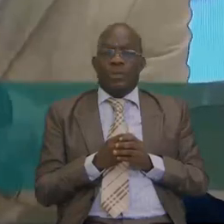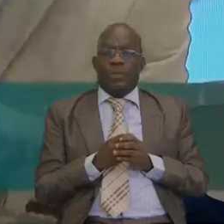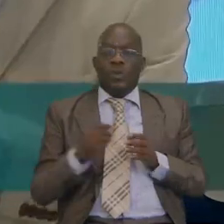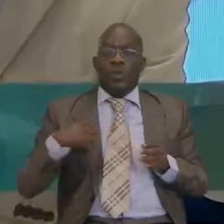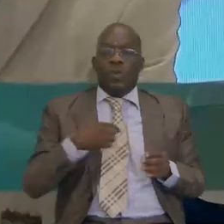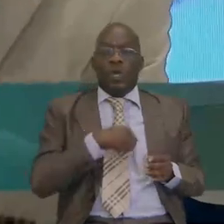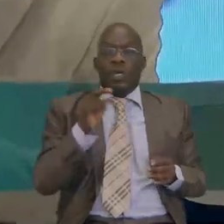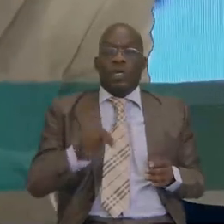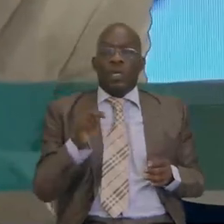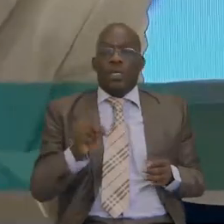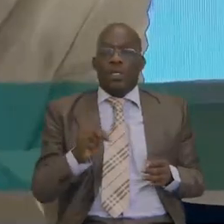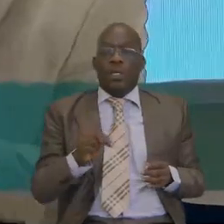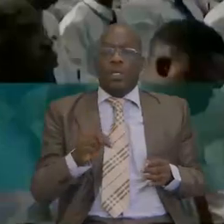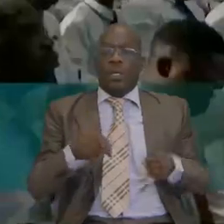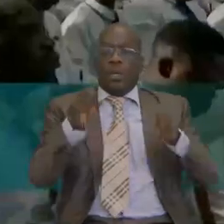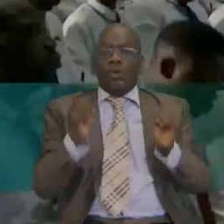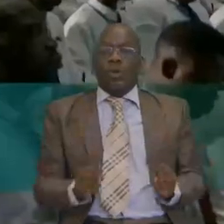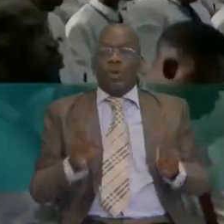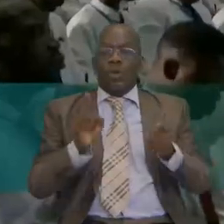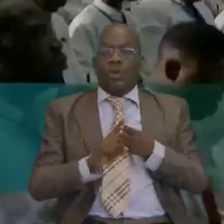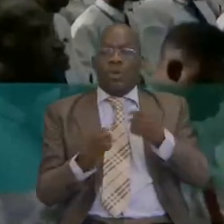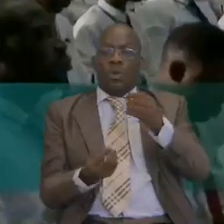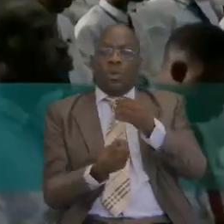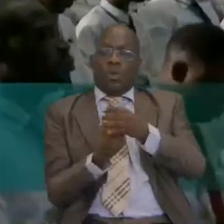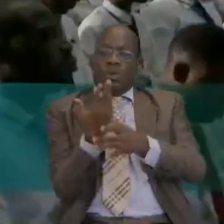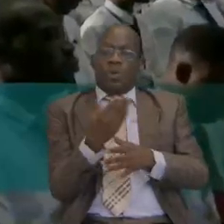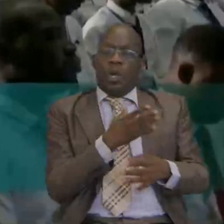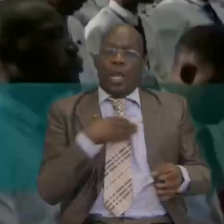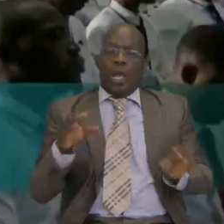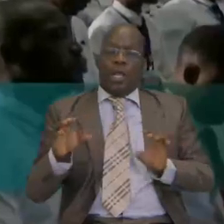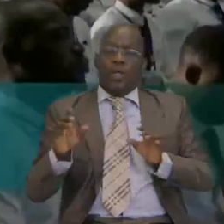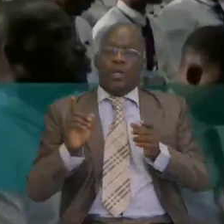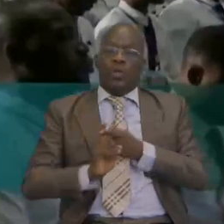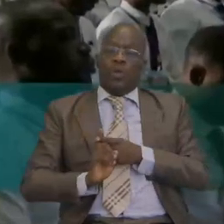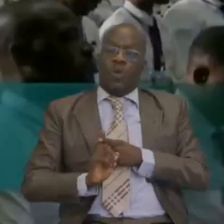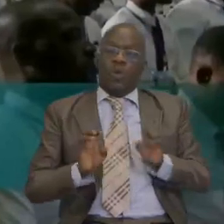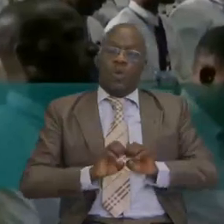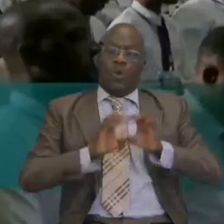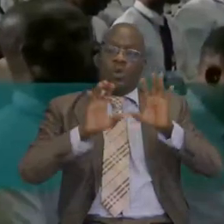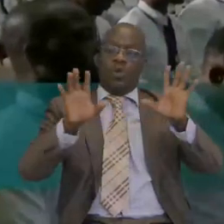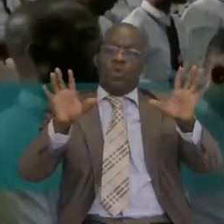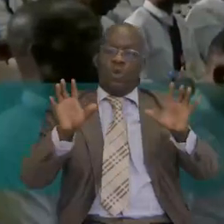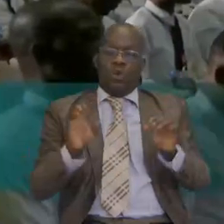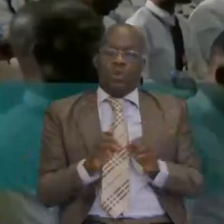Nous avons besoin de la puissance pour aller croître et rayonner.